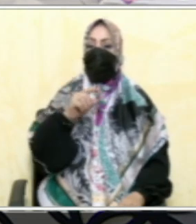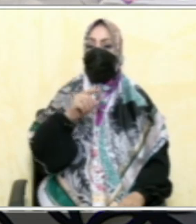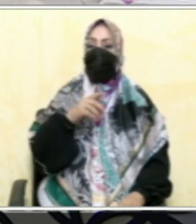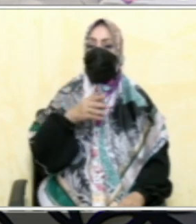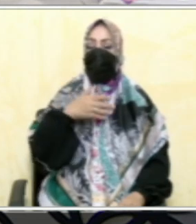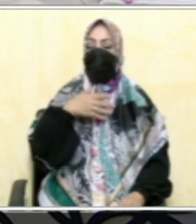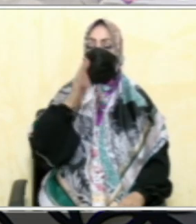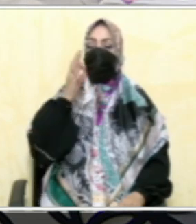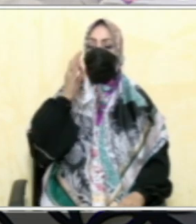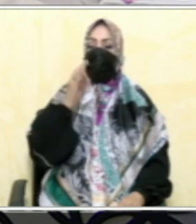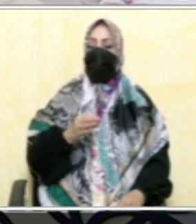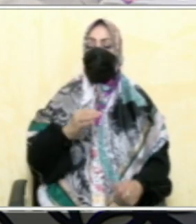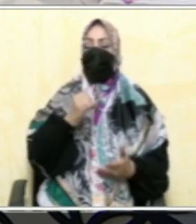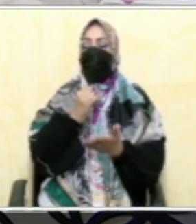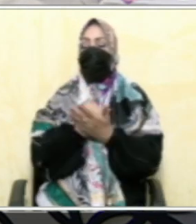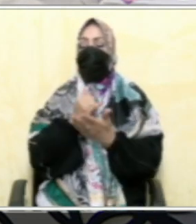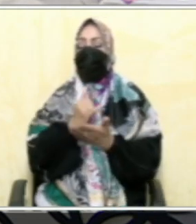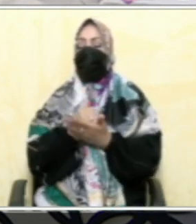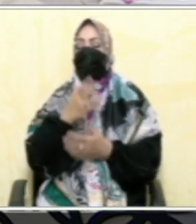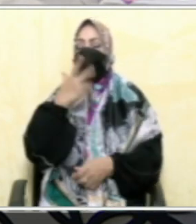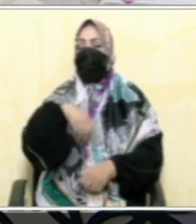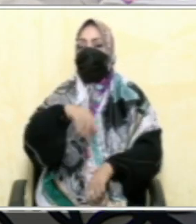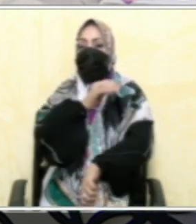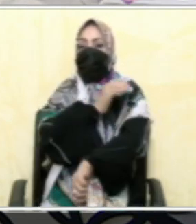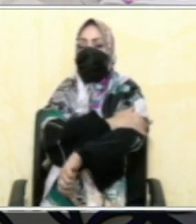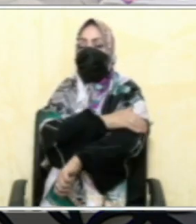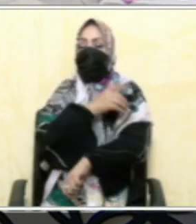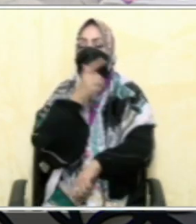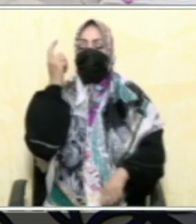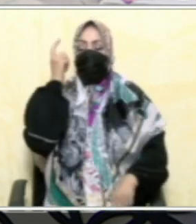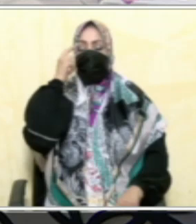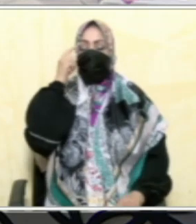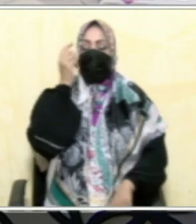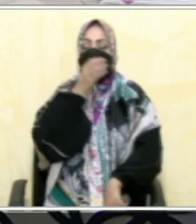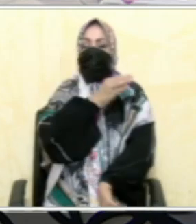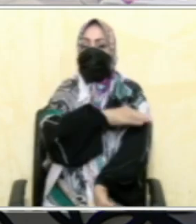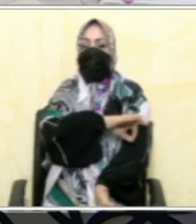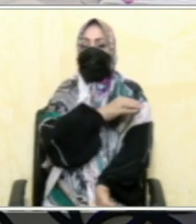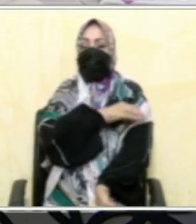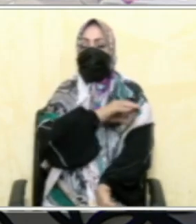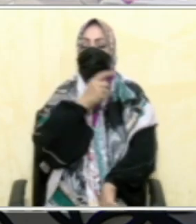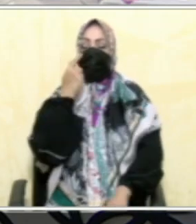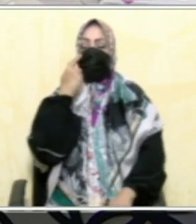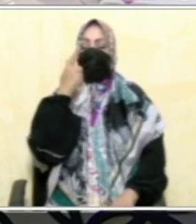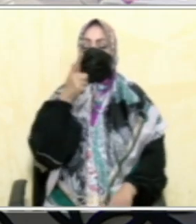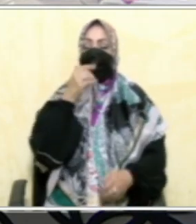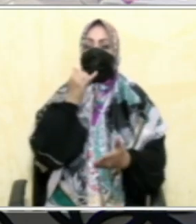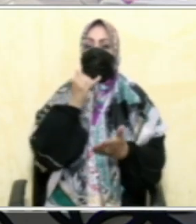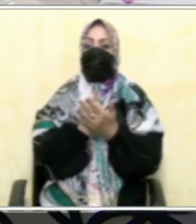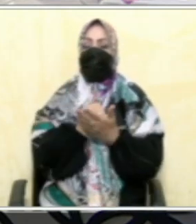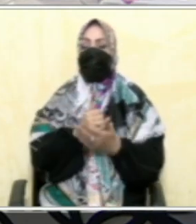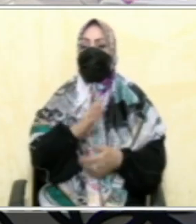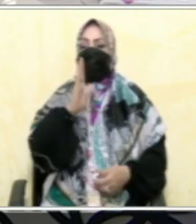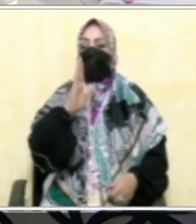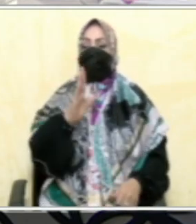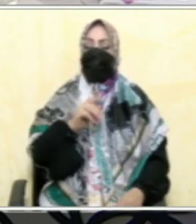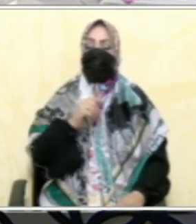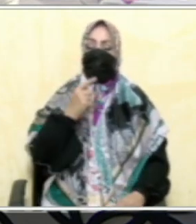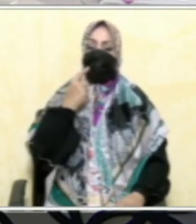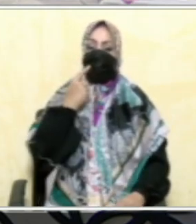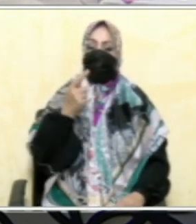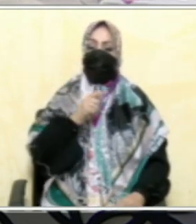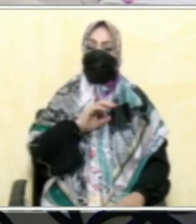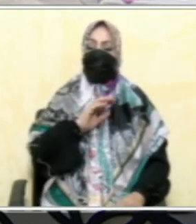وقفت عليها شيخ، وزي ما الكلام اللي قلته هو الموجود فعلا، ابناء المدرسات من وحده. لكن احنا لما